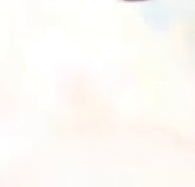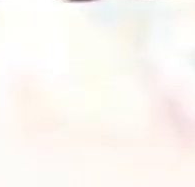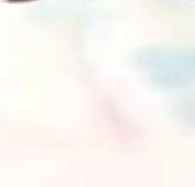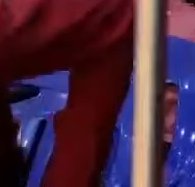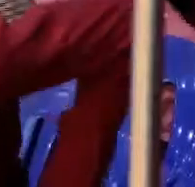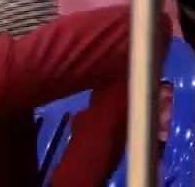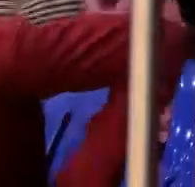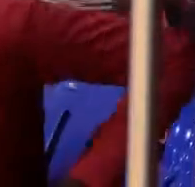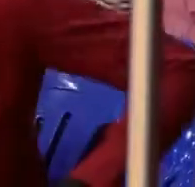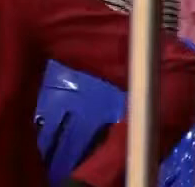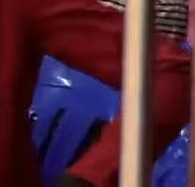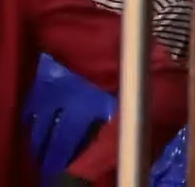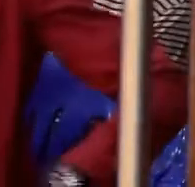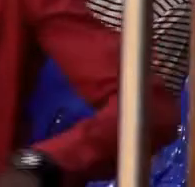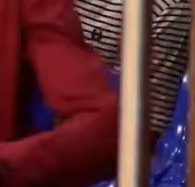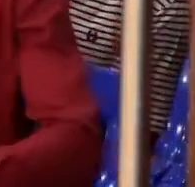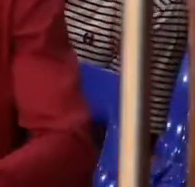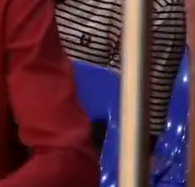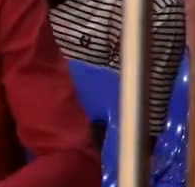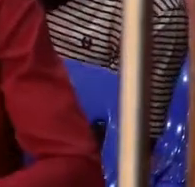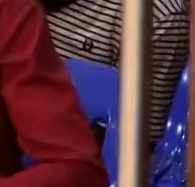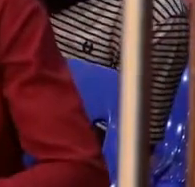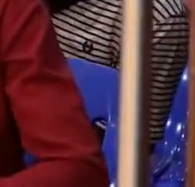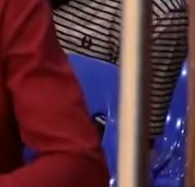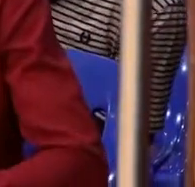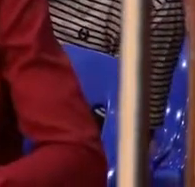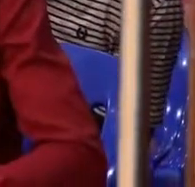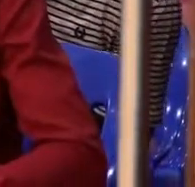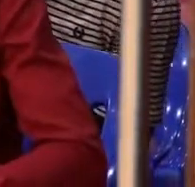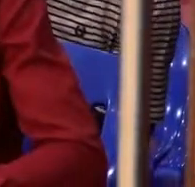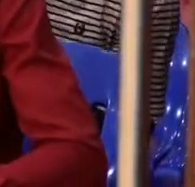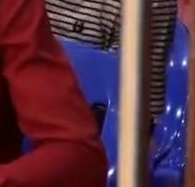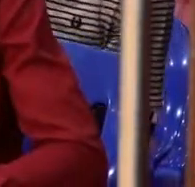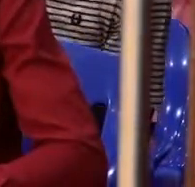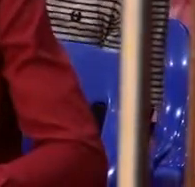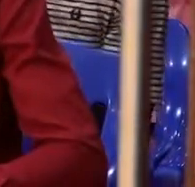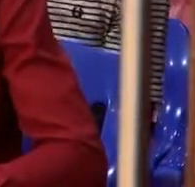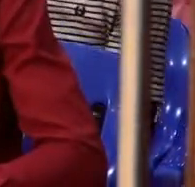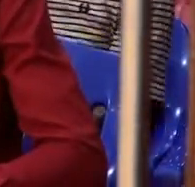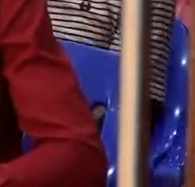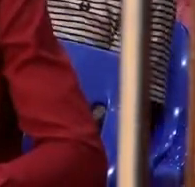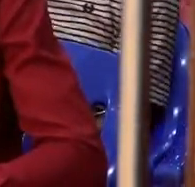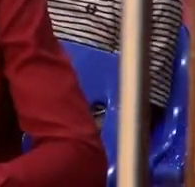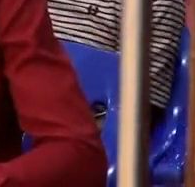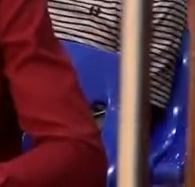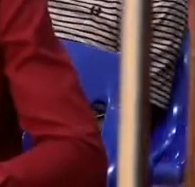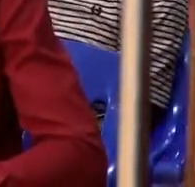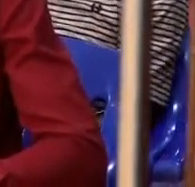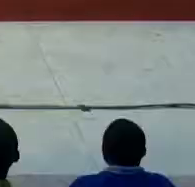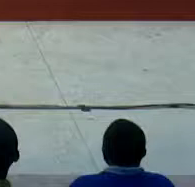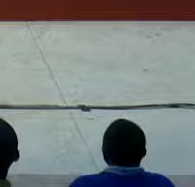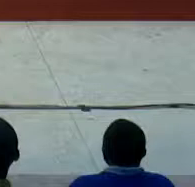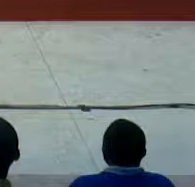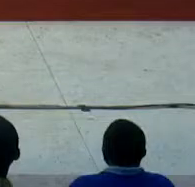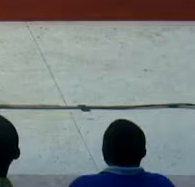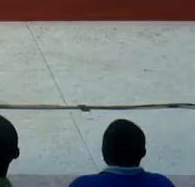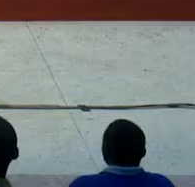Na wasalimuni jioni ya leo popote mlipo katika jioni hii kwa jina la mwokozi wetu.